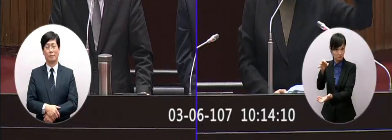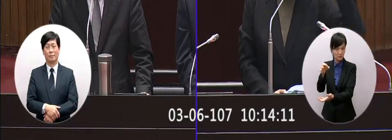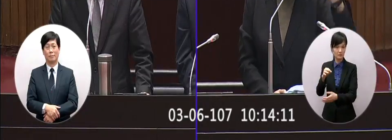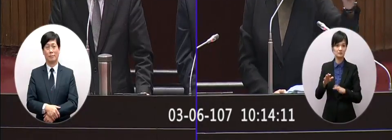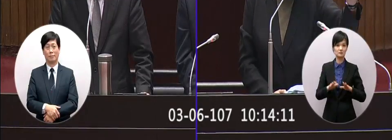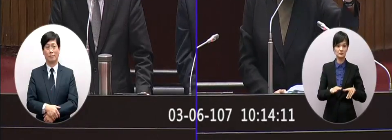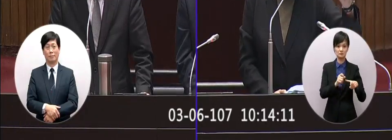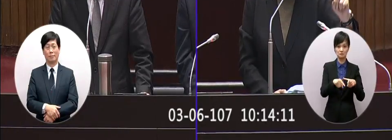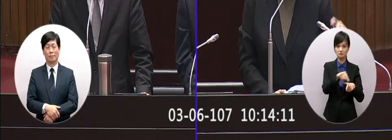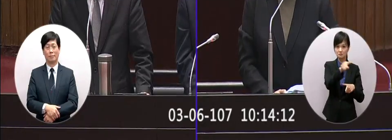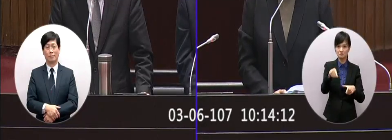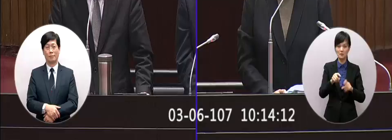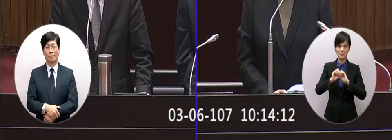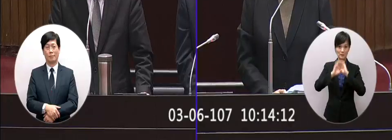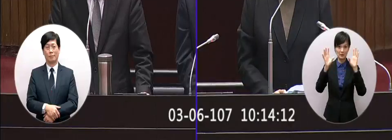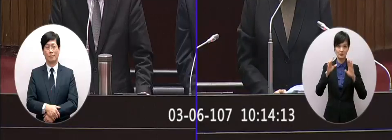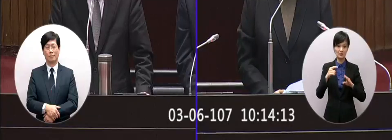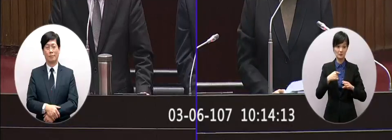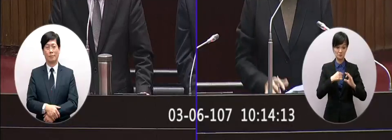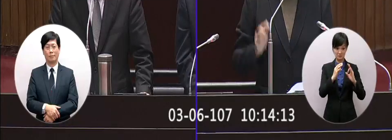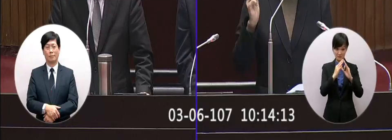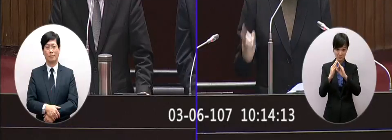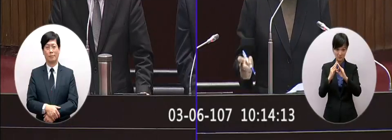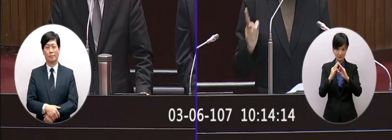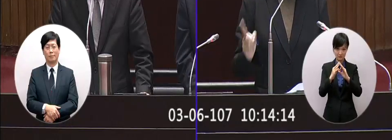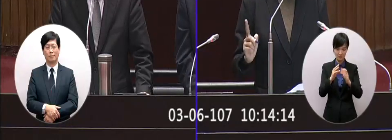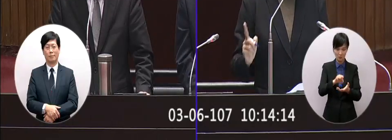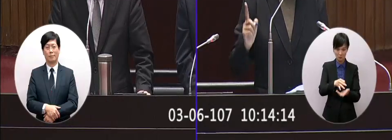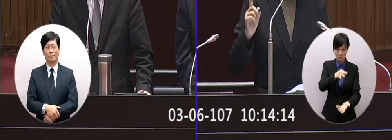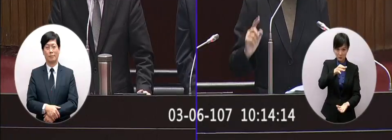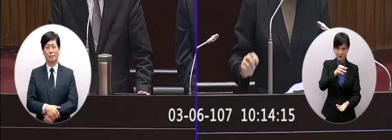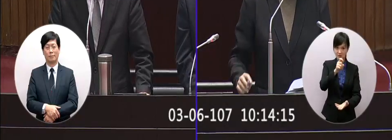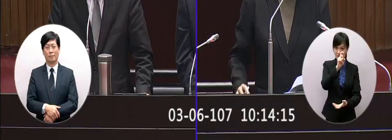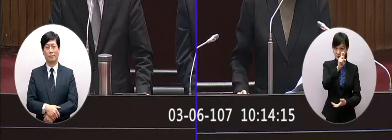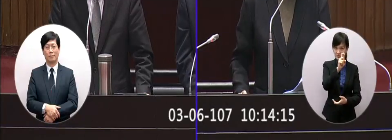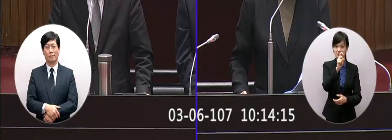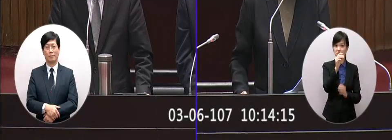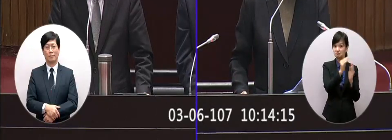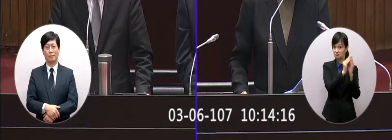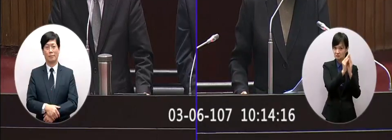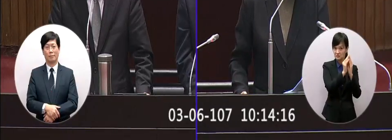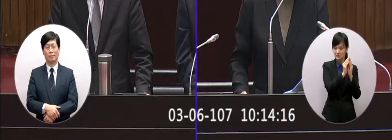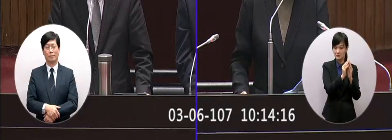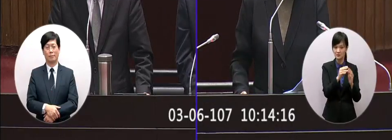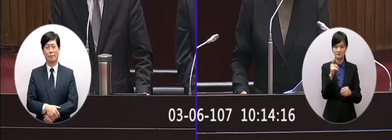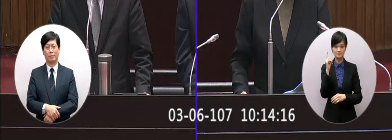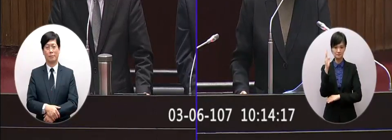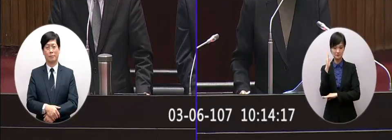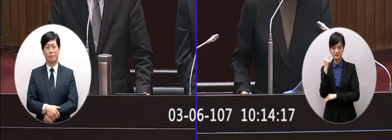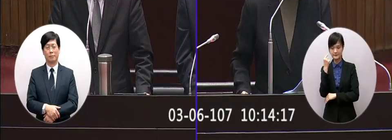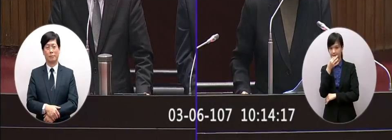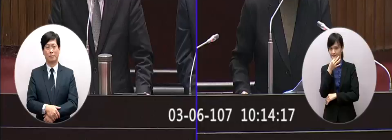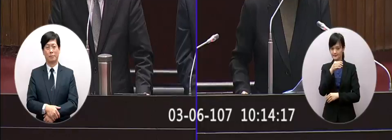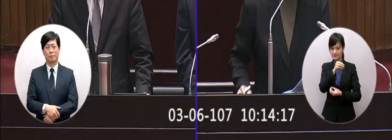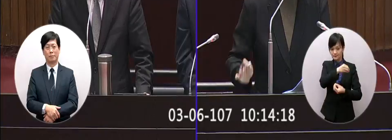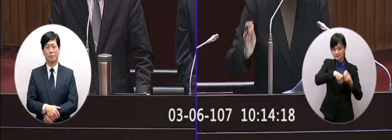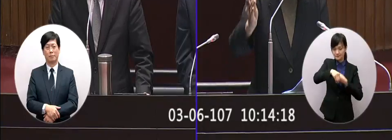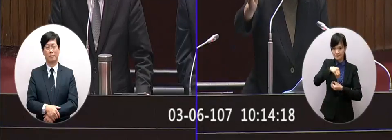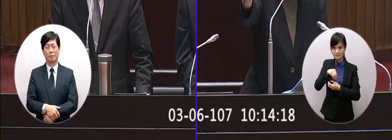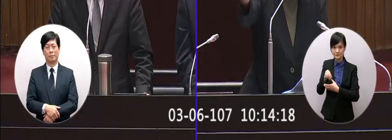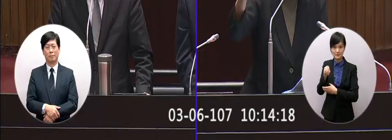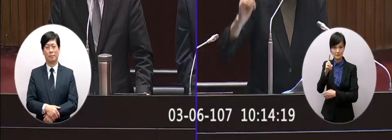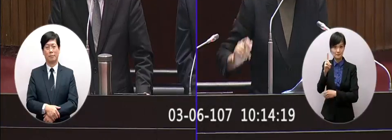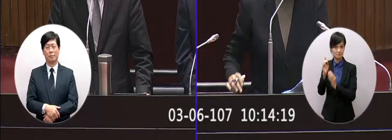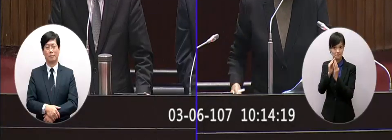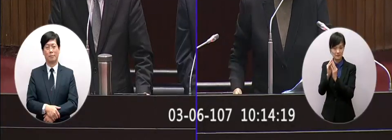钱，我们有10兆的烂头寸。如果我们从中间弄走了1兆，其实是轻而易举的事情。但是本席在这边